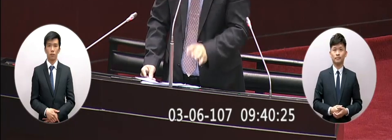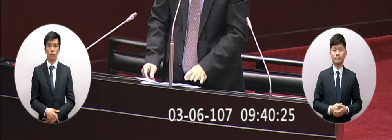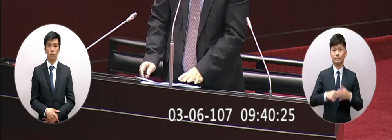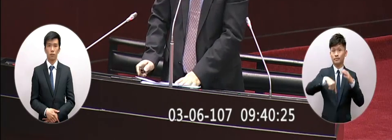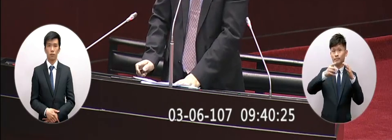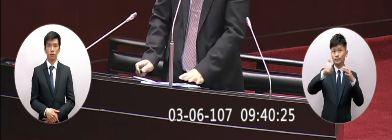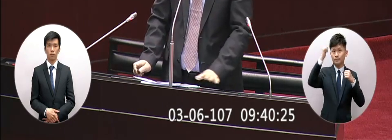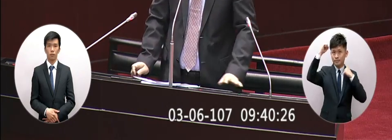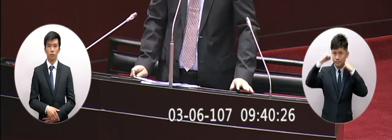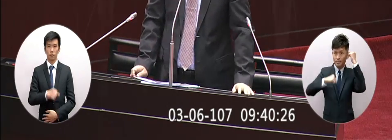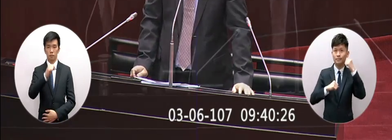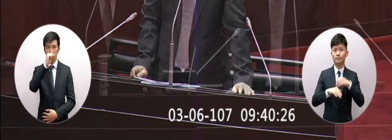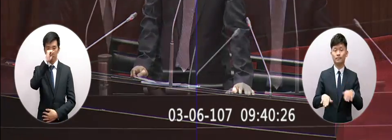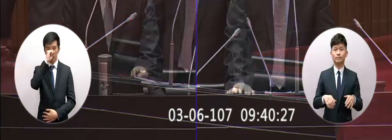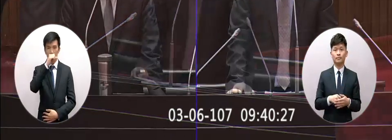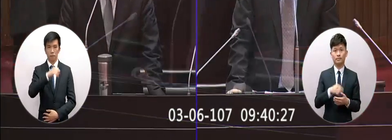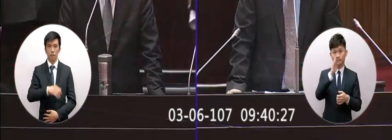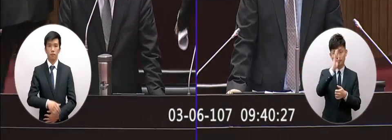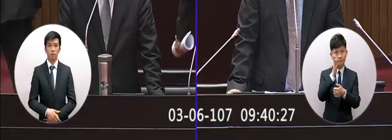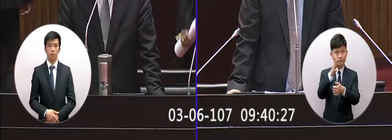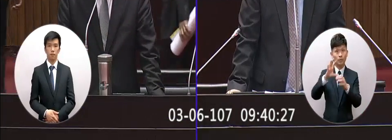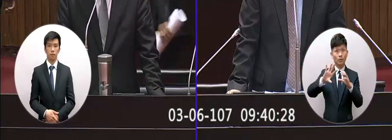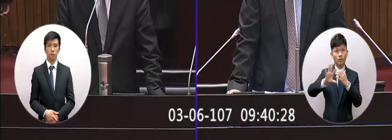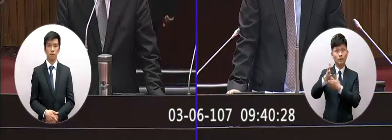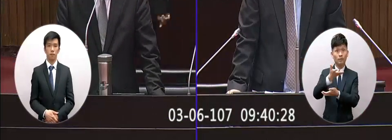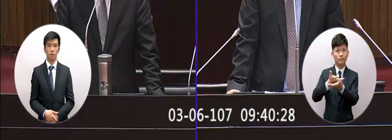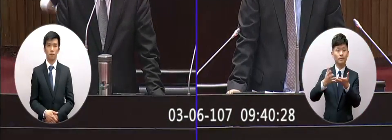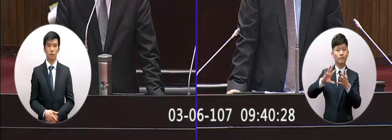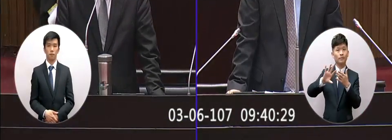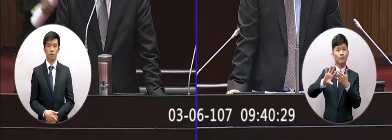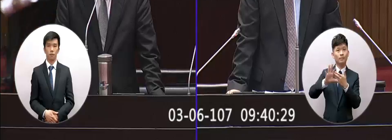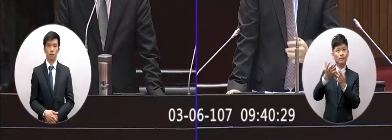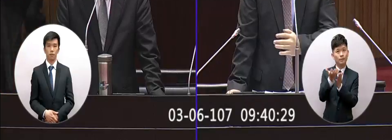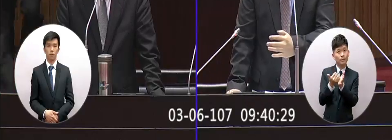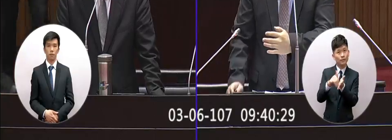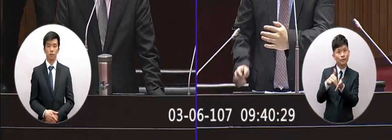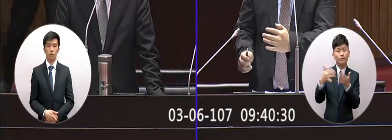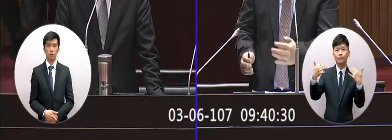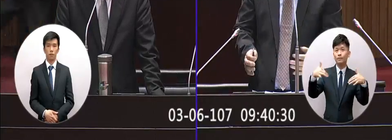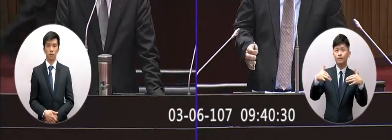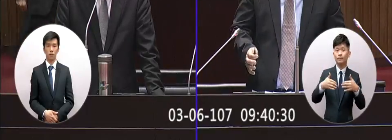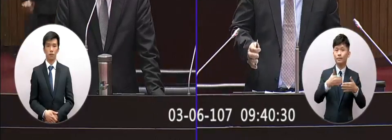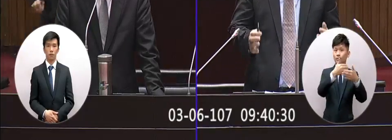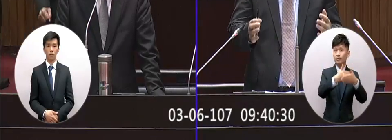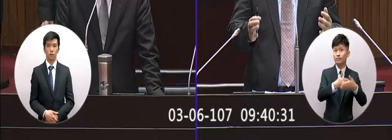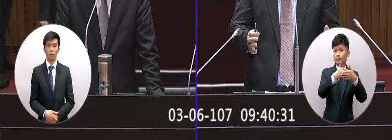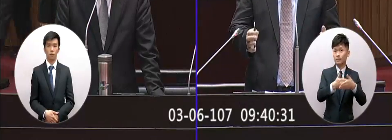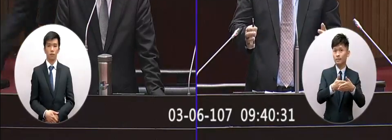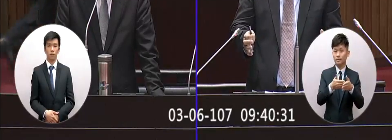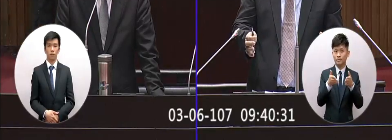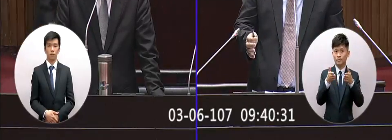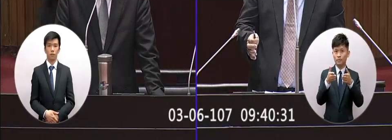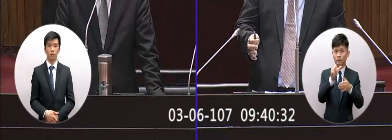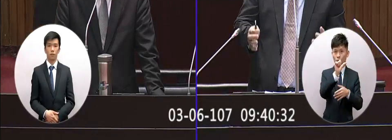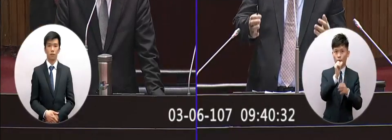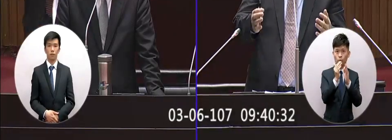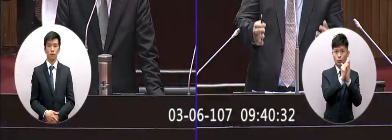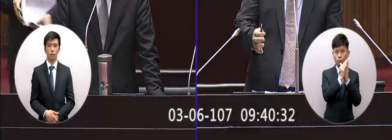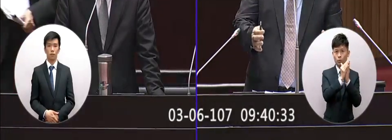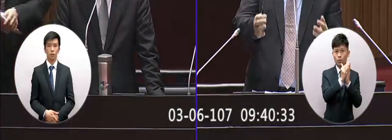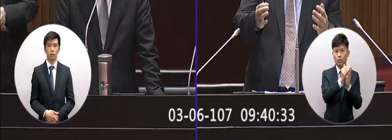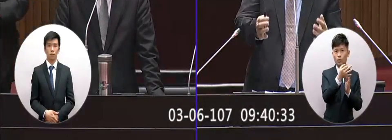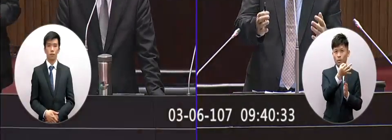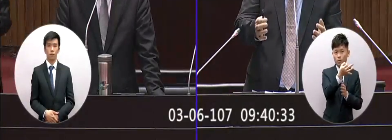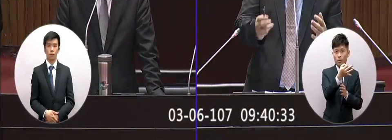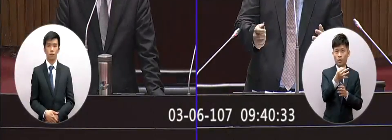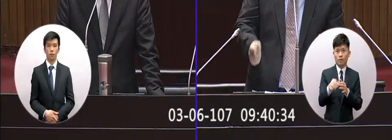院长，院长主要还是请教国防外交预算的问题了哈。 是。 相对于这个中国投入这个5兆台币，在它的